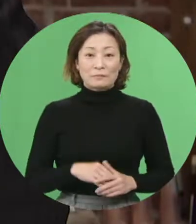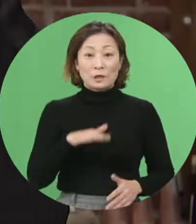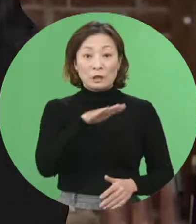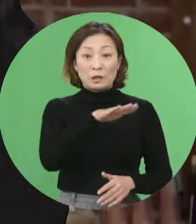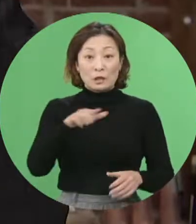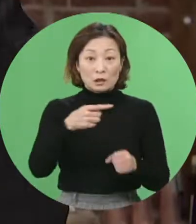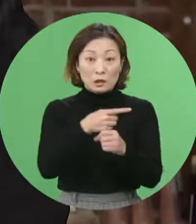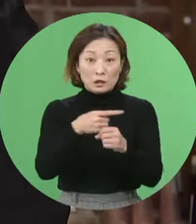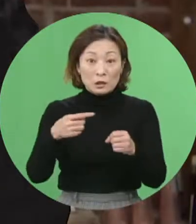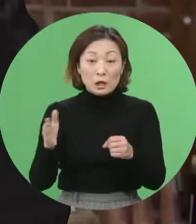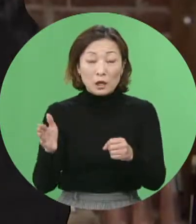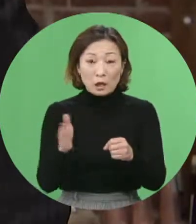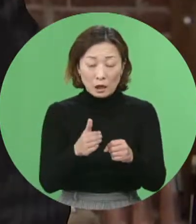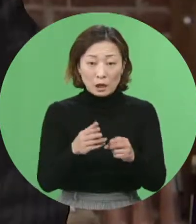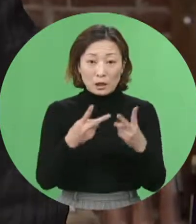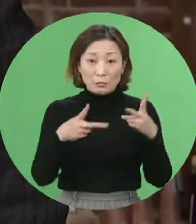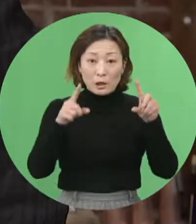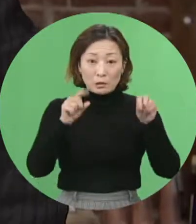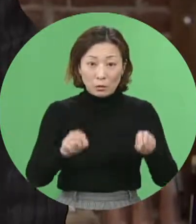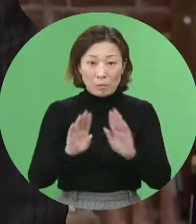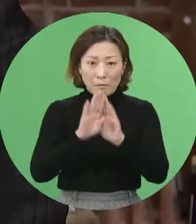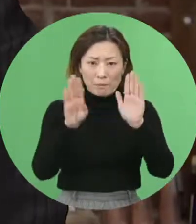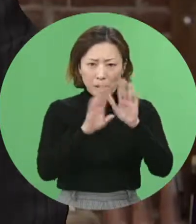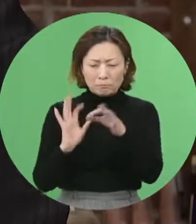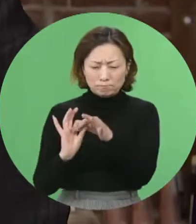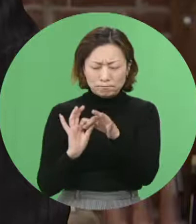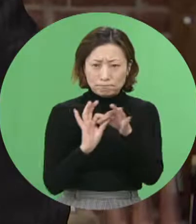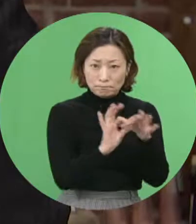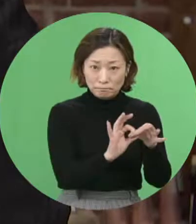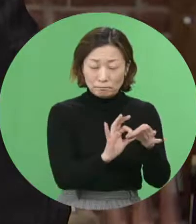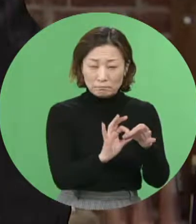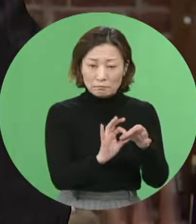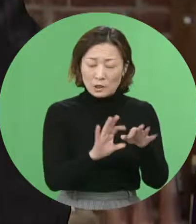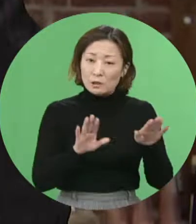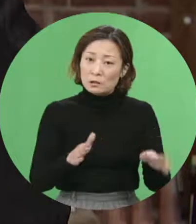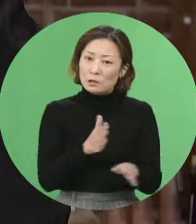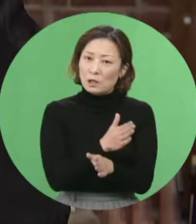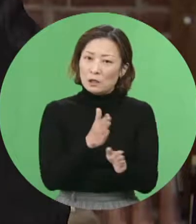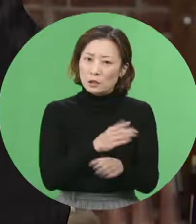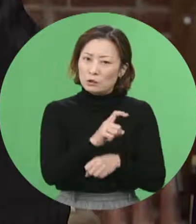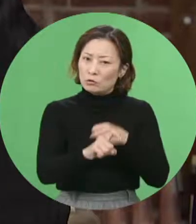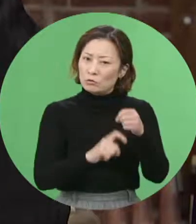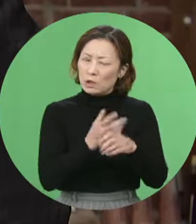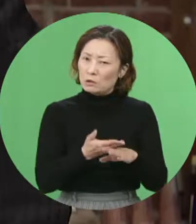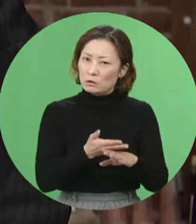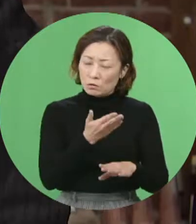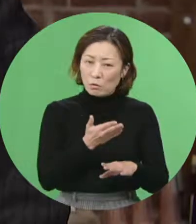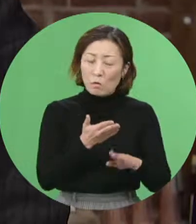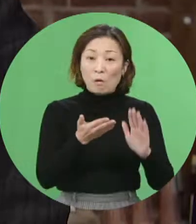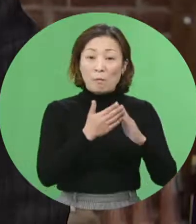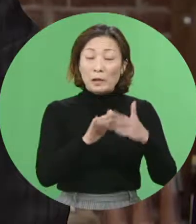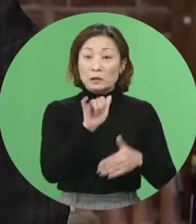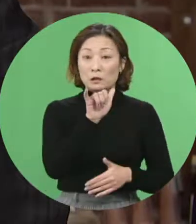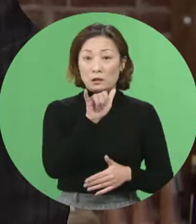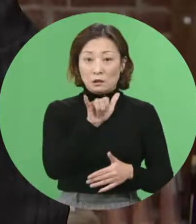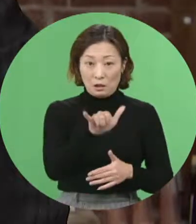平成元年からずっとイベントをやってきたんですよ。で、最近ここ10年以上はやっぱりその町屋を